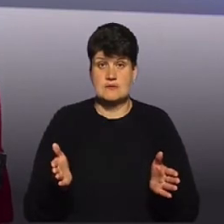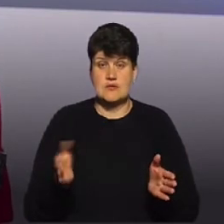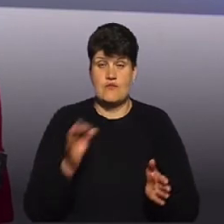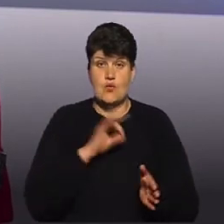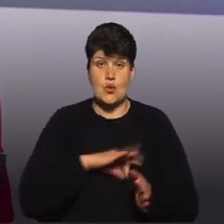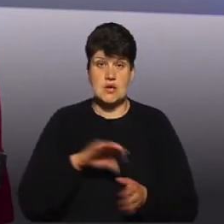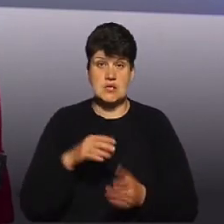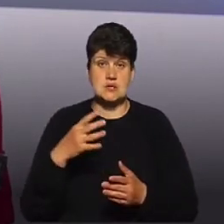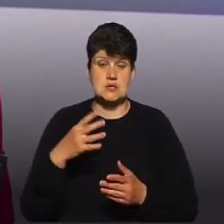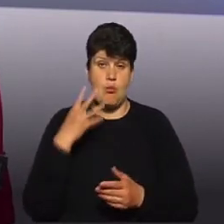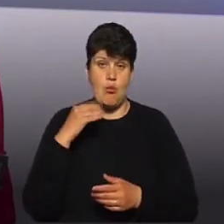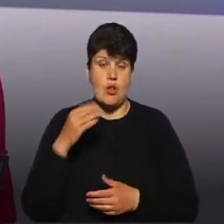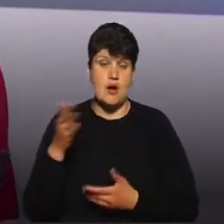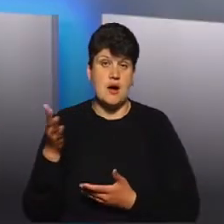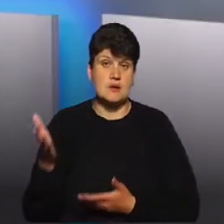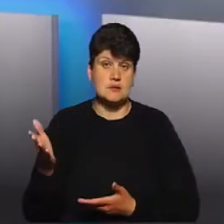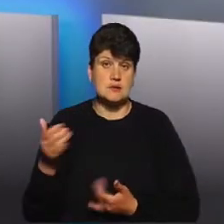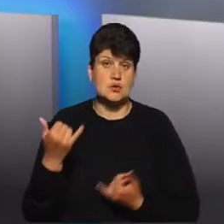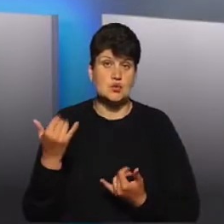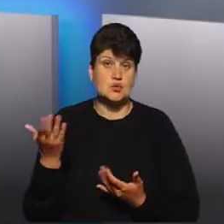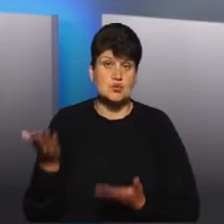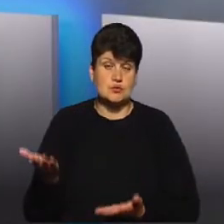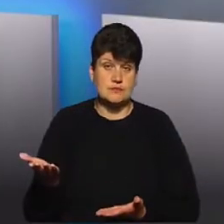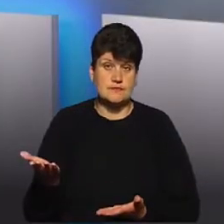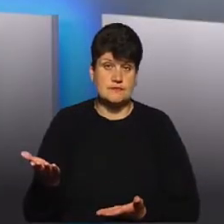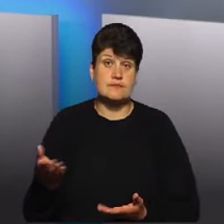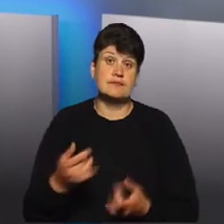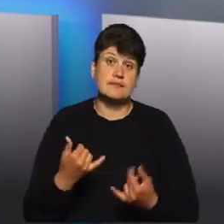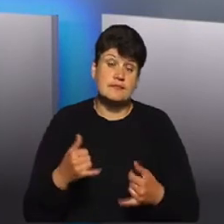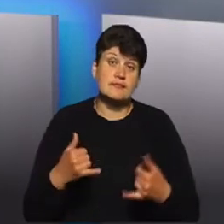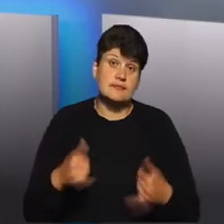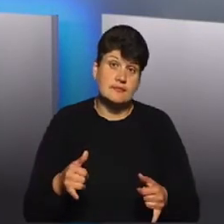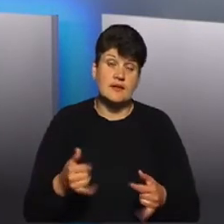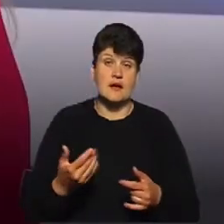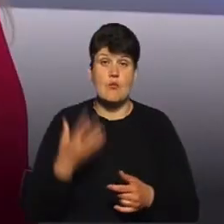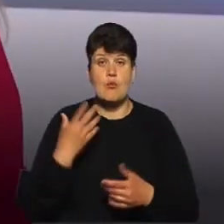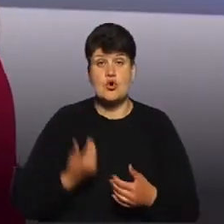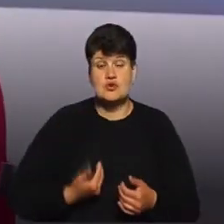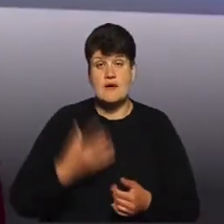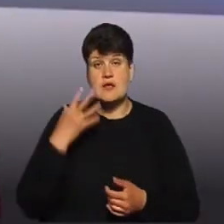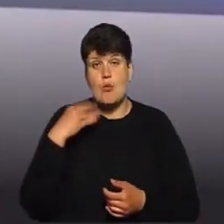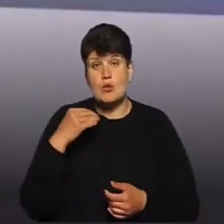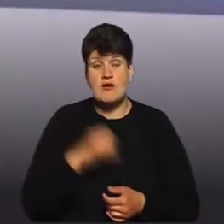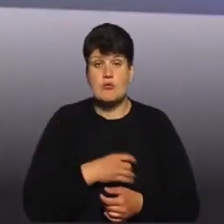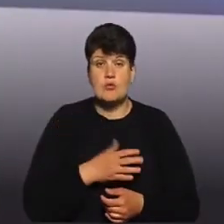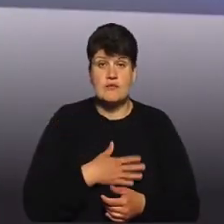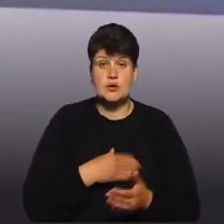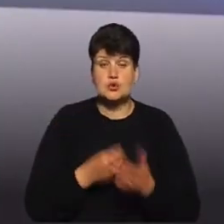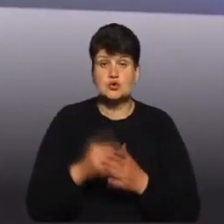На сьогоднішній день. Кумедно, ну, проживання в Болгарії в приватних апартаментах вартує від 150 гривень на